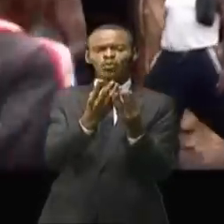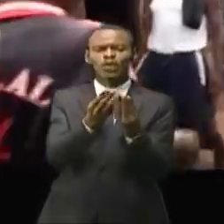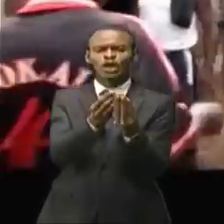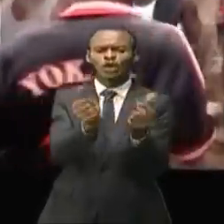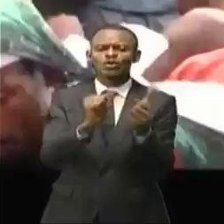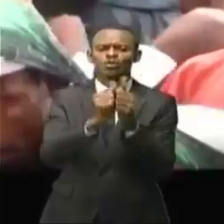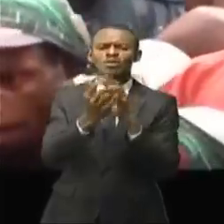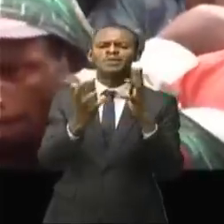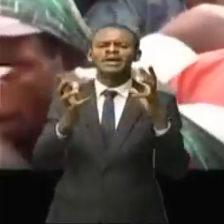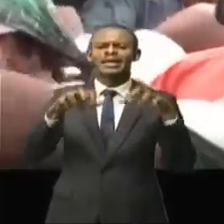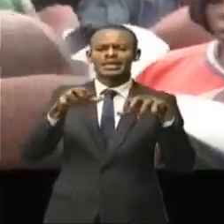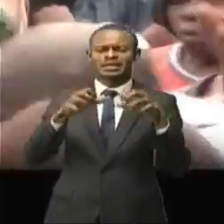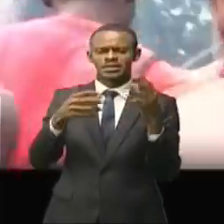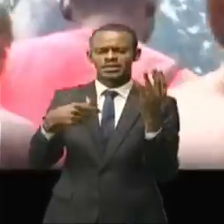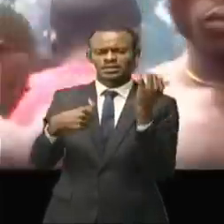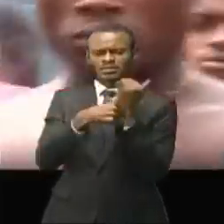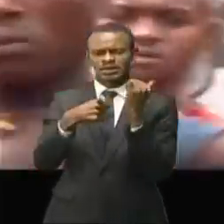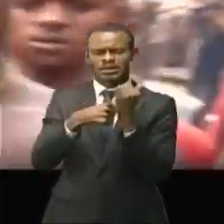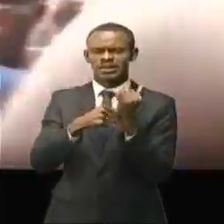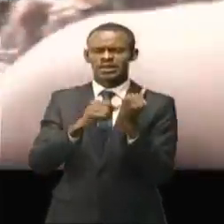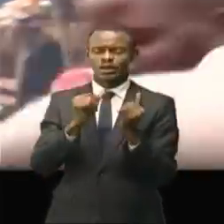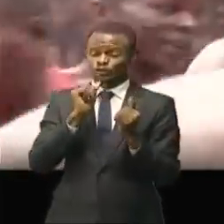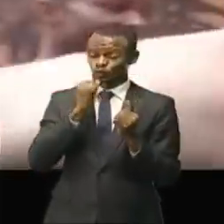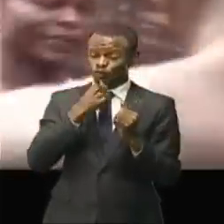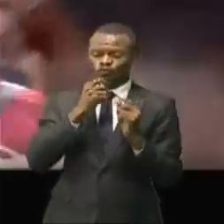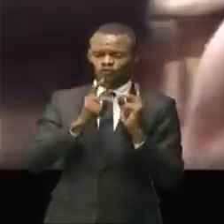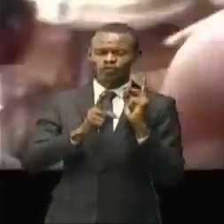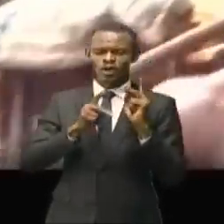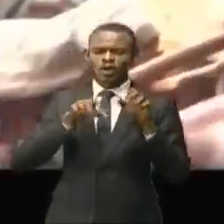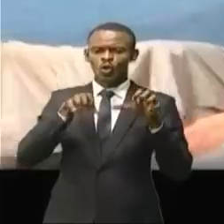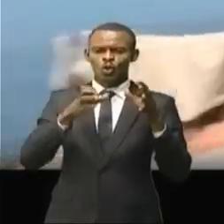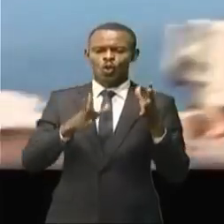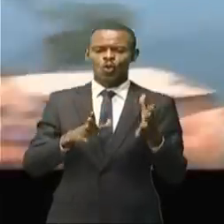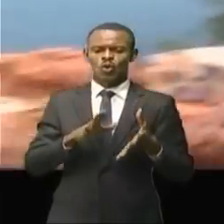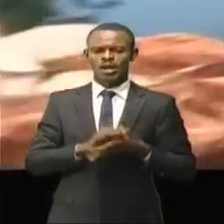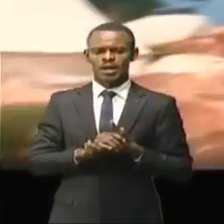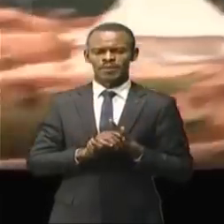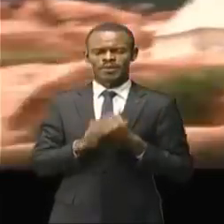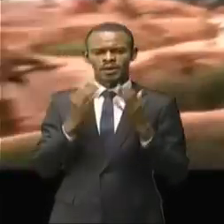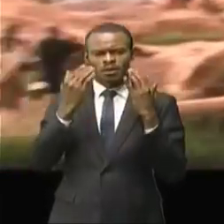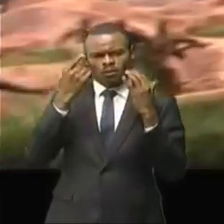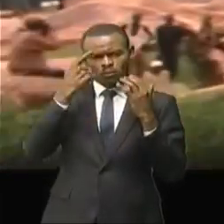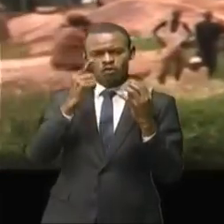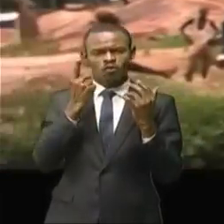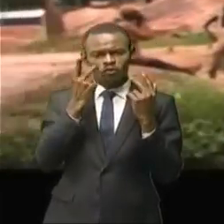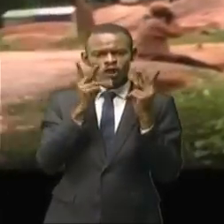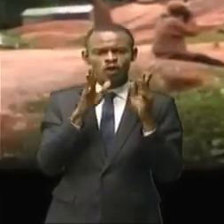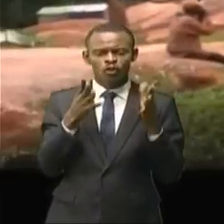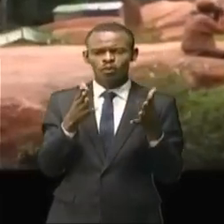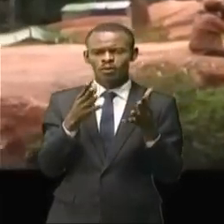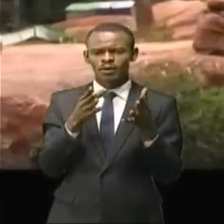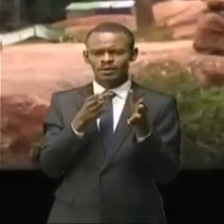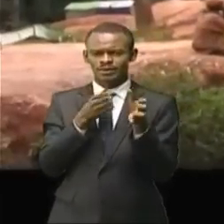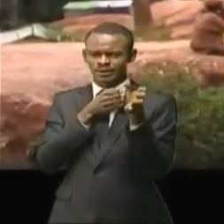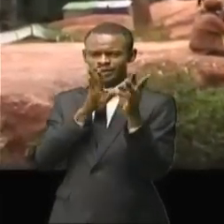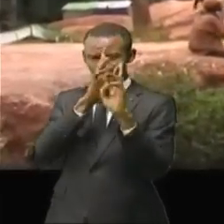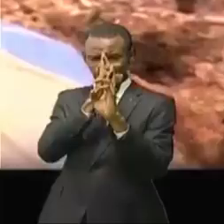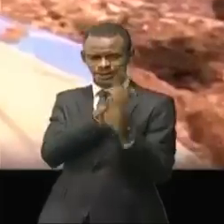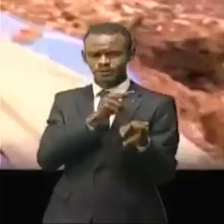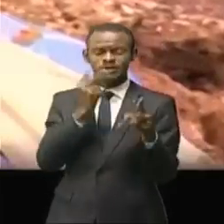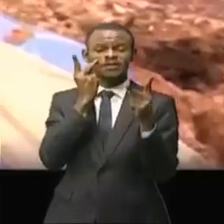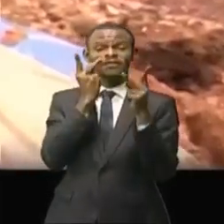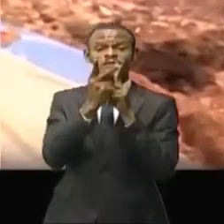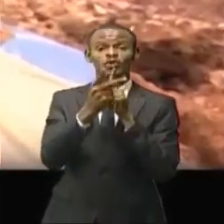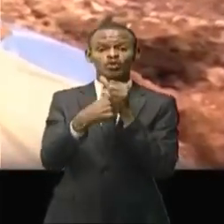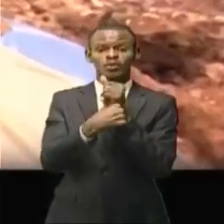humanitaire qui frappe des plein fouet la République démocratique du Congo question des matérialiser la vision humanitaire du chef de l'État Félix Antoine